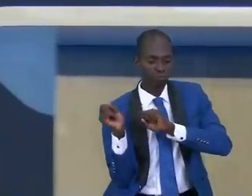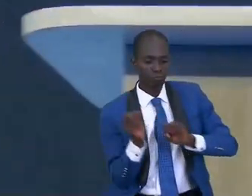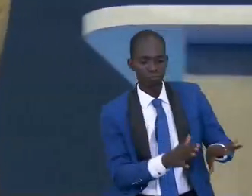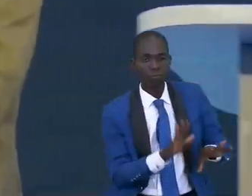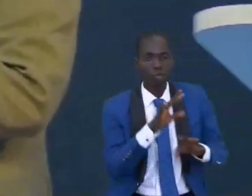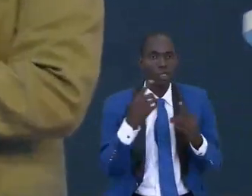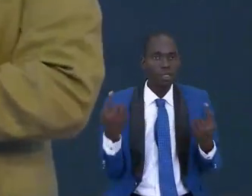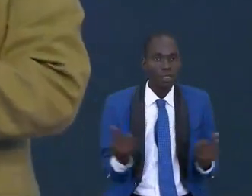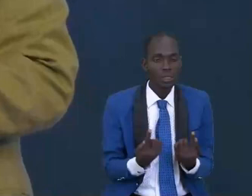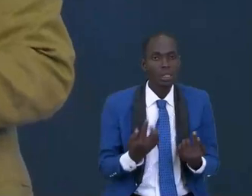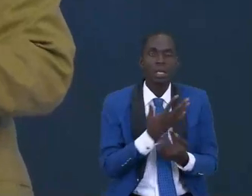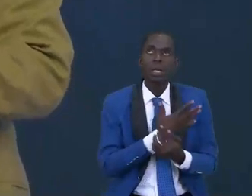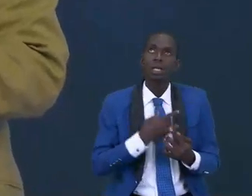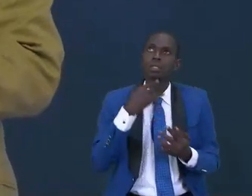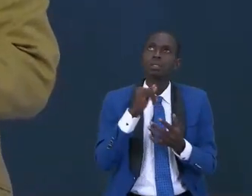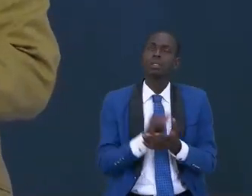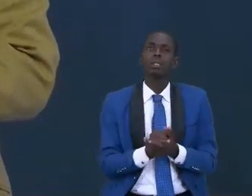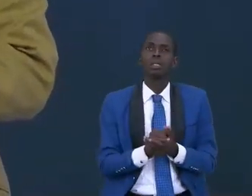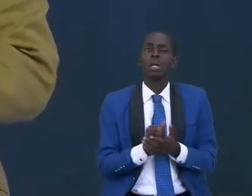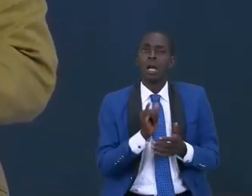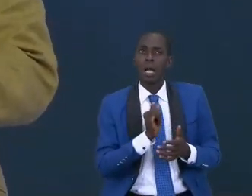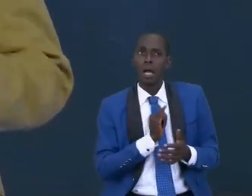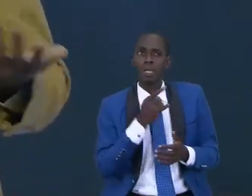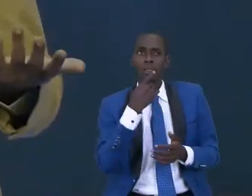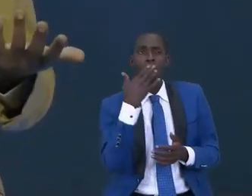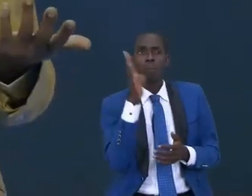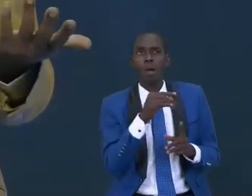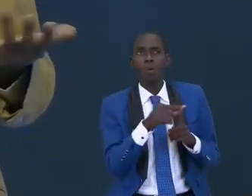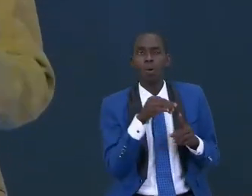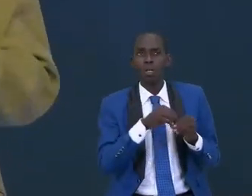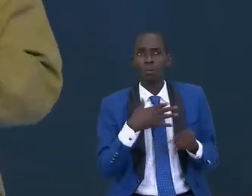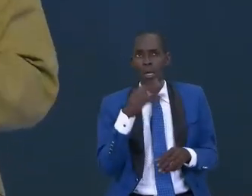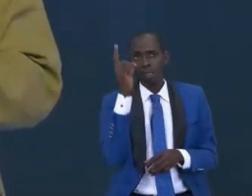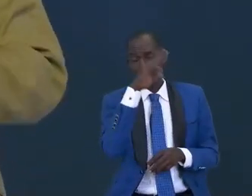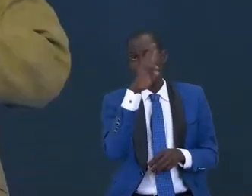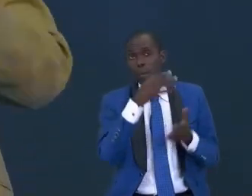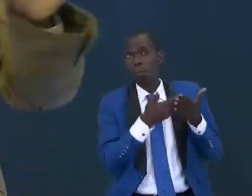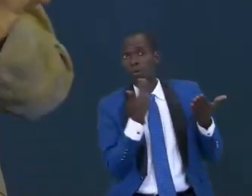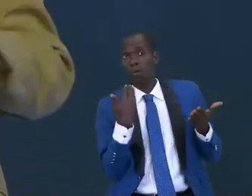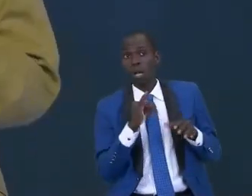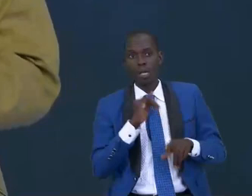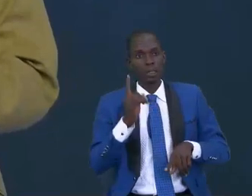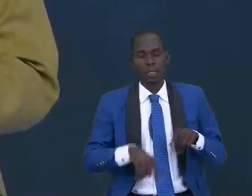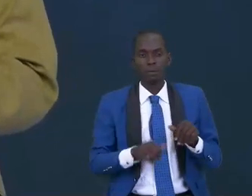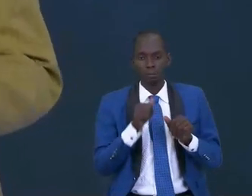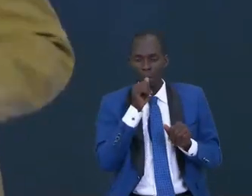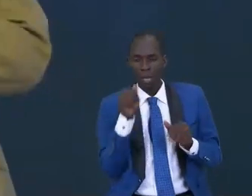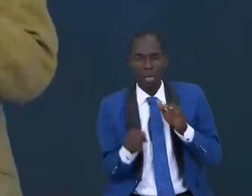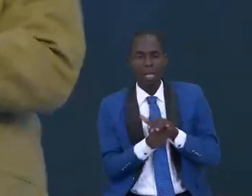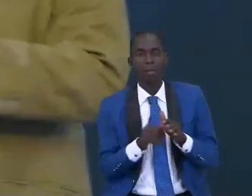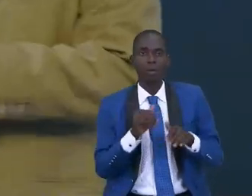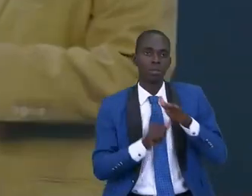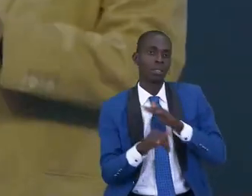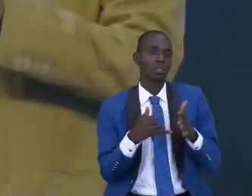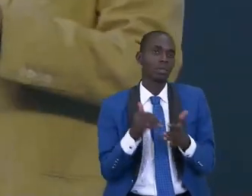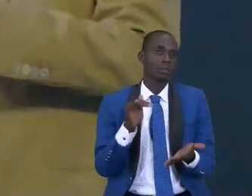que tu dis que, oui, j'ai dit cela dans l'ignorance. Je ne peux pas dire que je suis ignorant, je